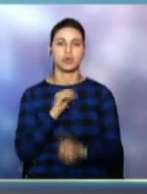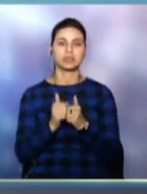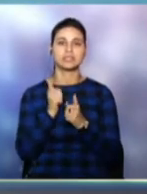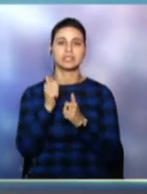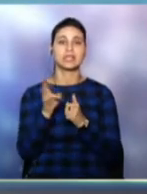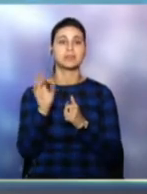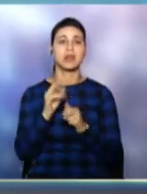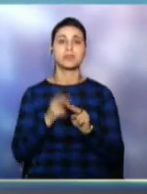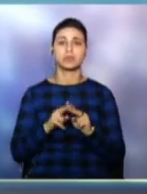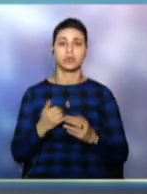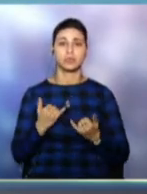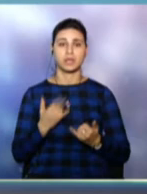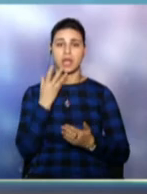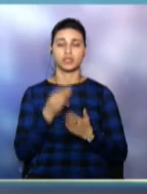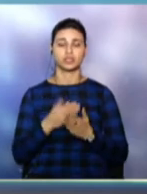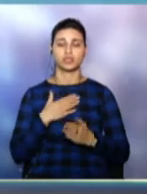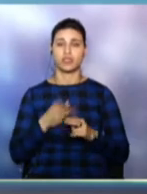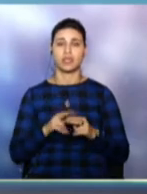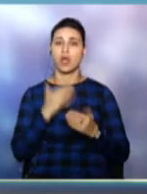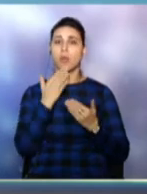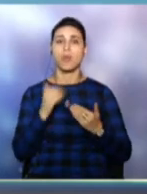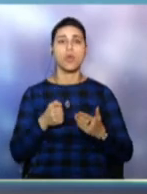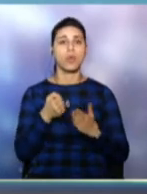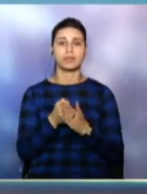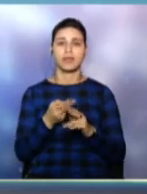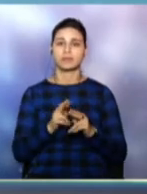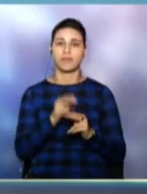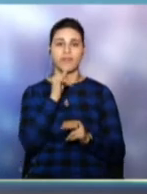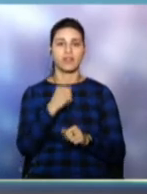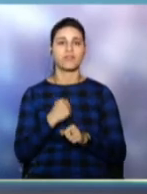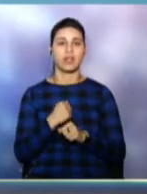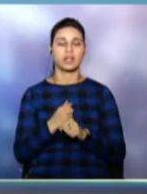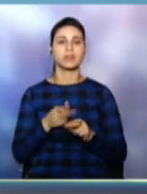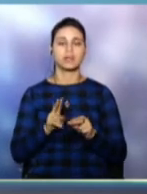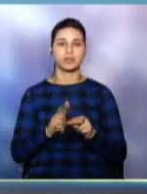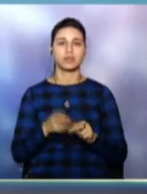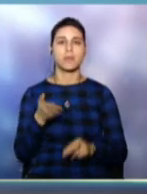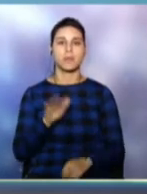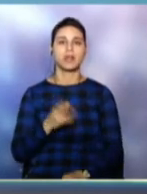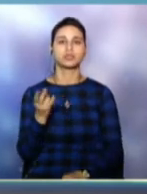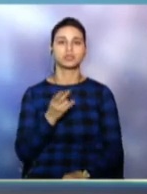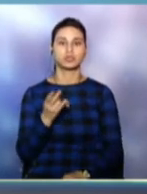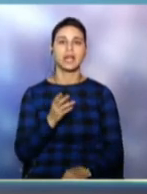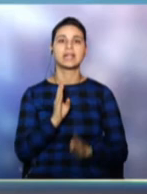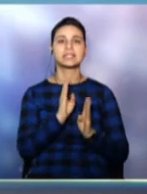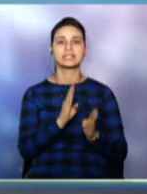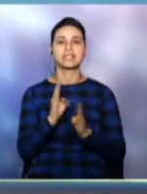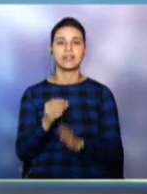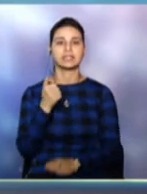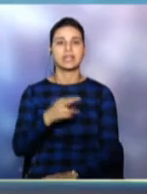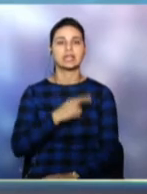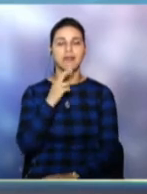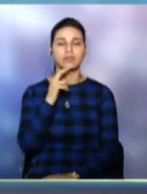მაგრამ ვინაიდან დღეს ჩვენ ჯერ ბოლომდე ამის საშუალება არ აქვს, ამიტომ მაინც უნდა ქცევას დაუკვირდეთ,